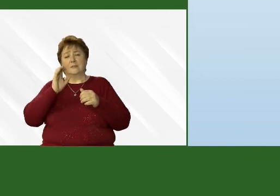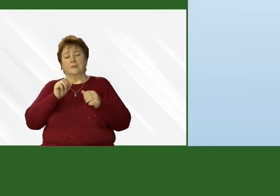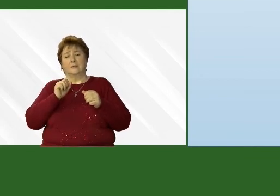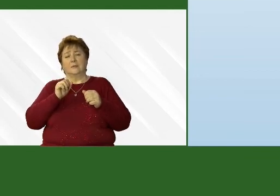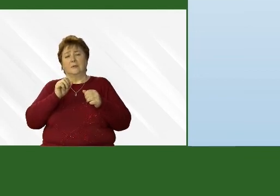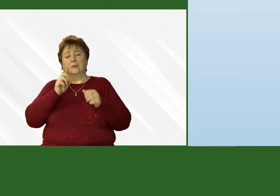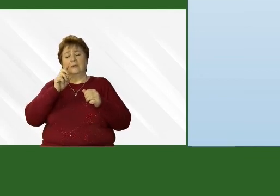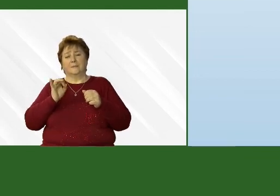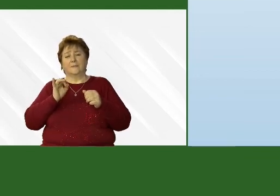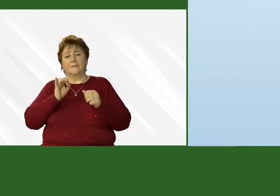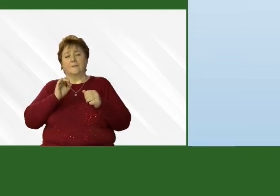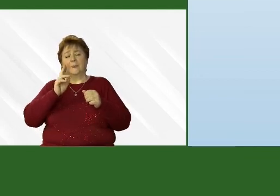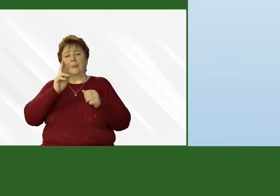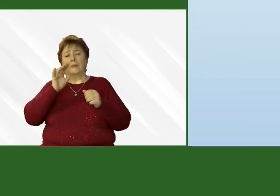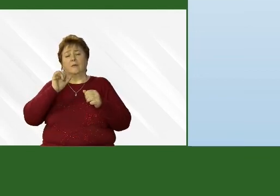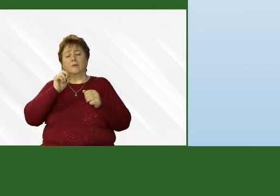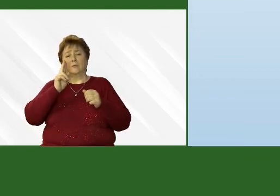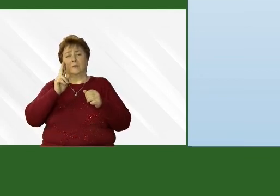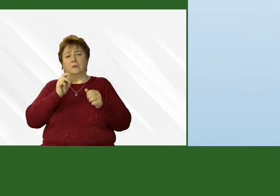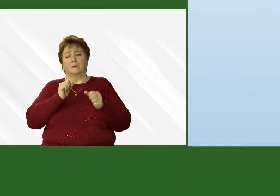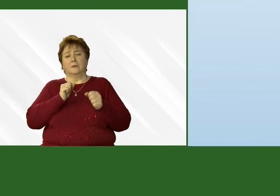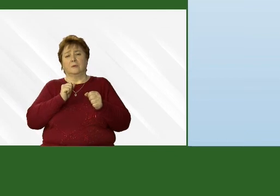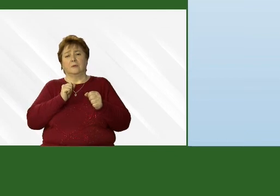Скотт, Перри, Кук.